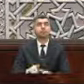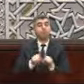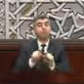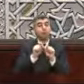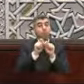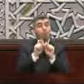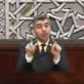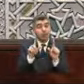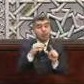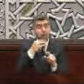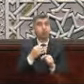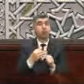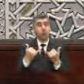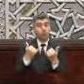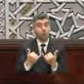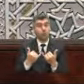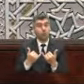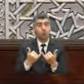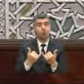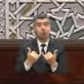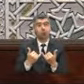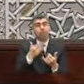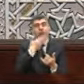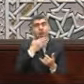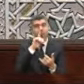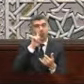بأنه اليوم الحمد لله وصلنا ل